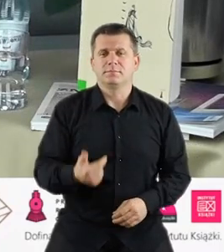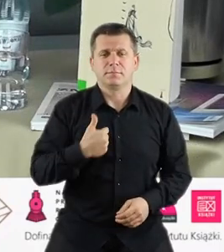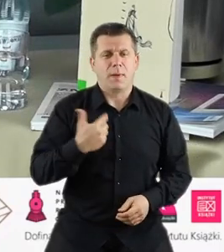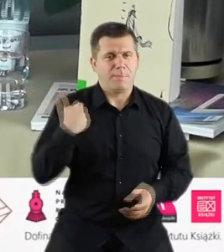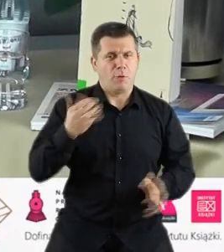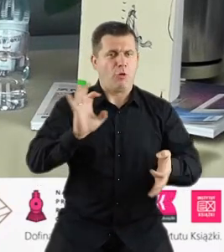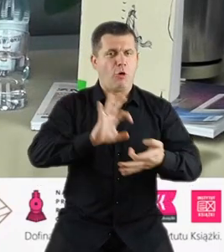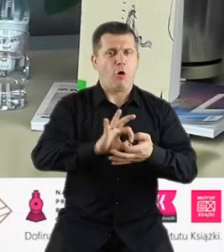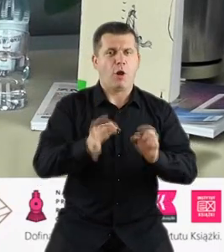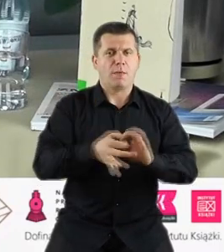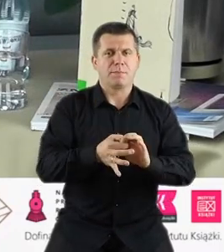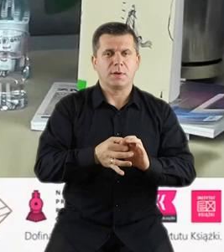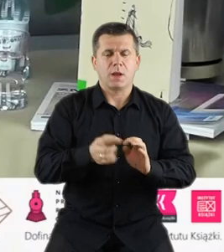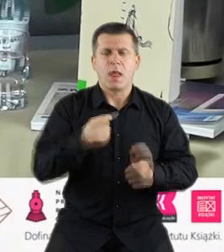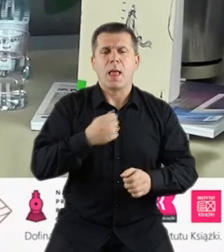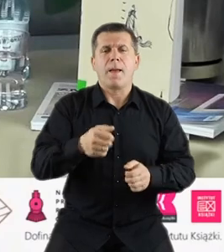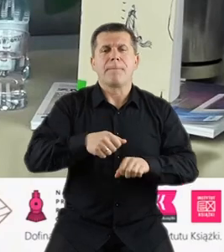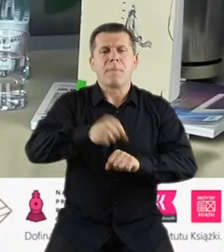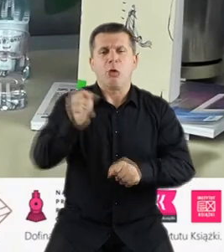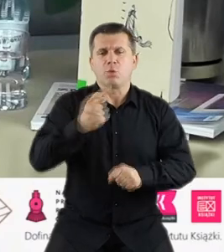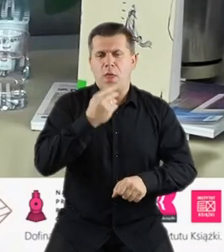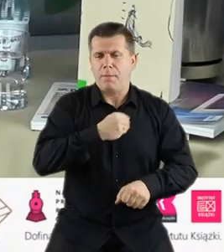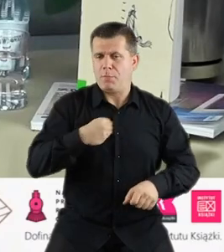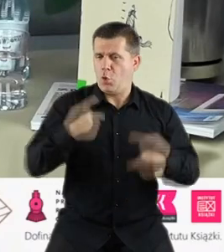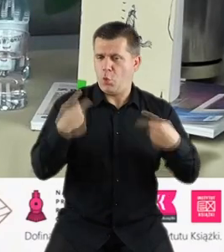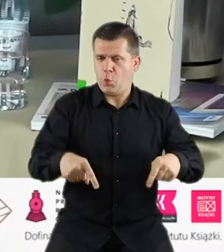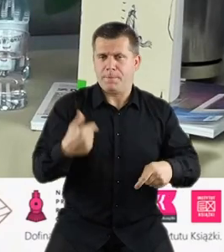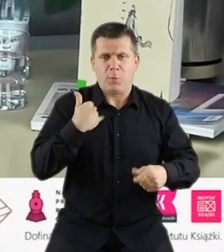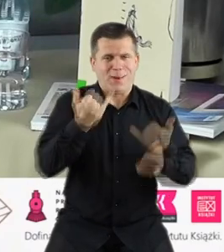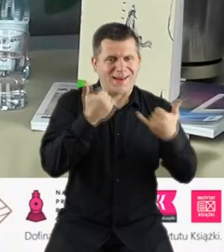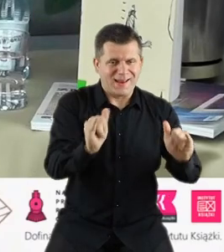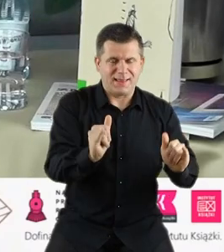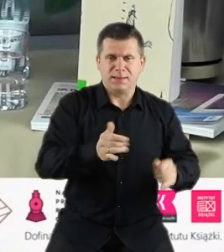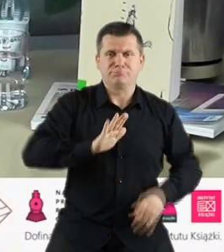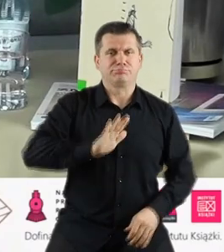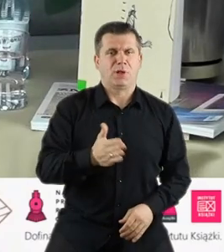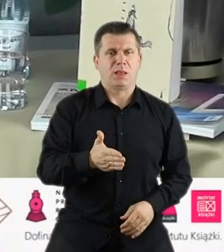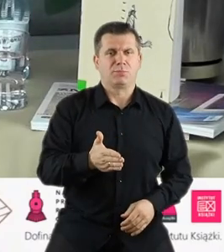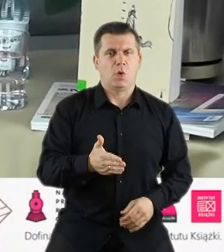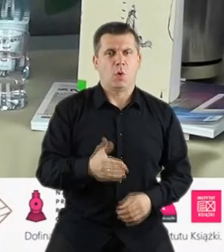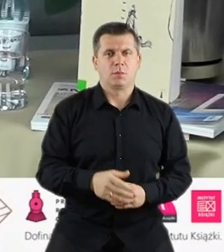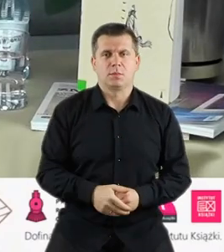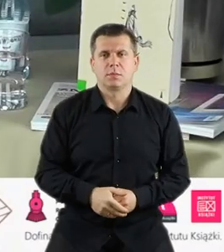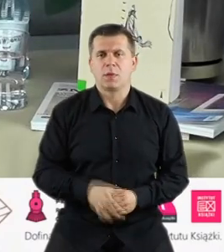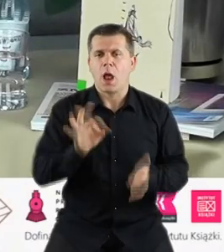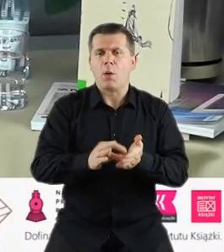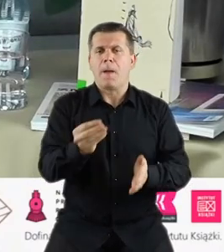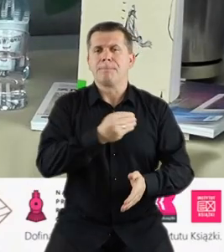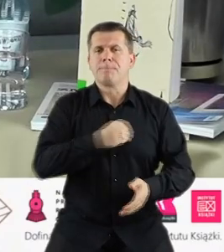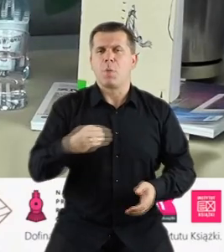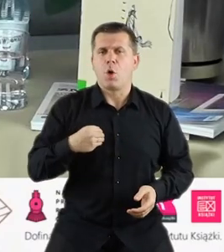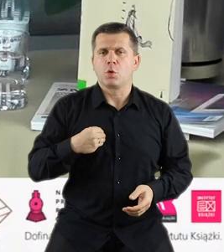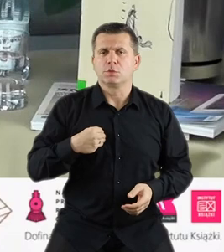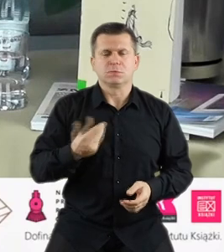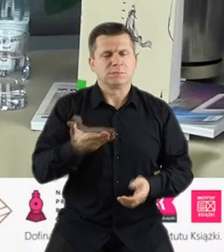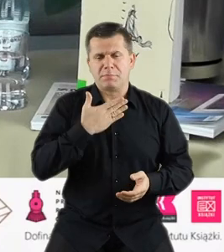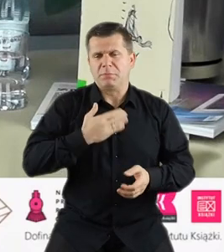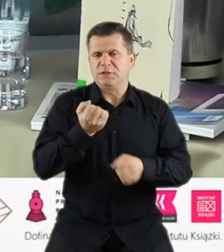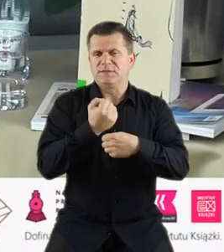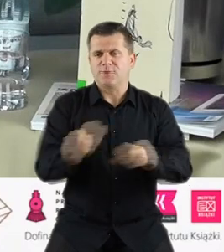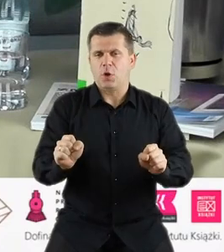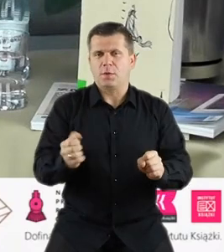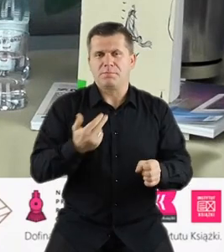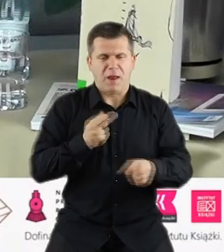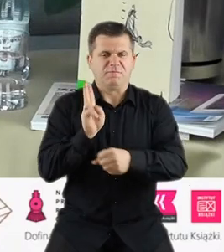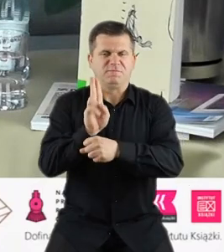byłam olimpijką, nie miałam matury z języka polskiego, pisałam z czegoś z innych przedmiotów, akurat z polskiego byłam zwolniona i miałam